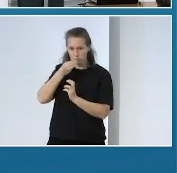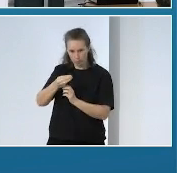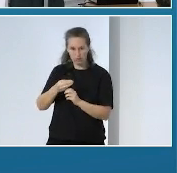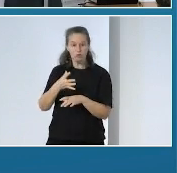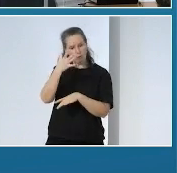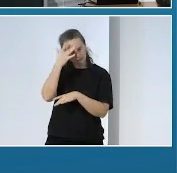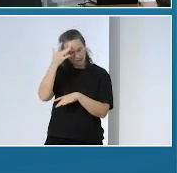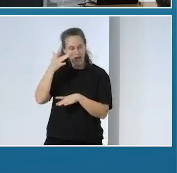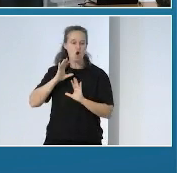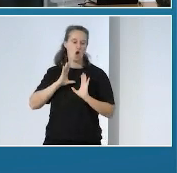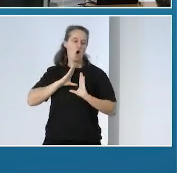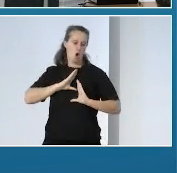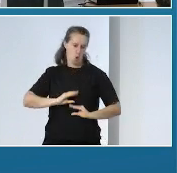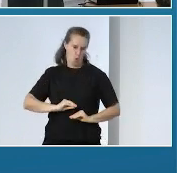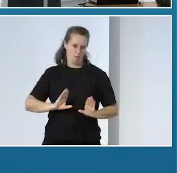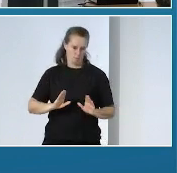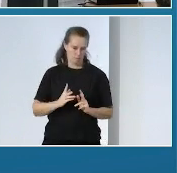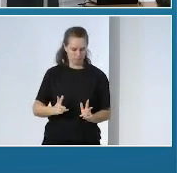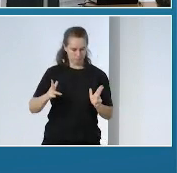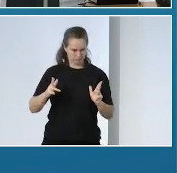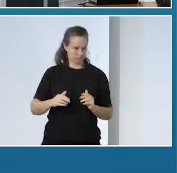été plutôt serein et tranquille.